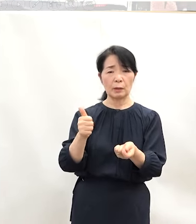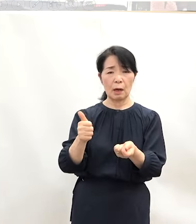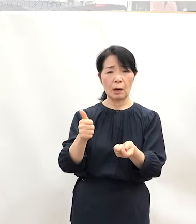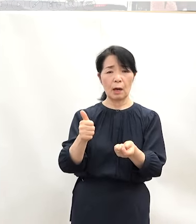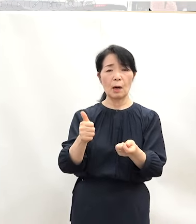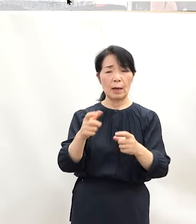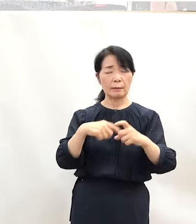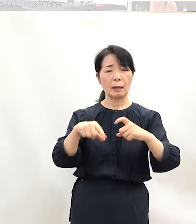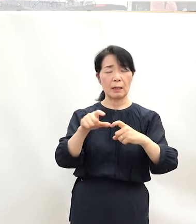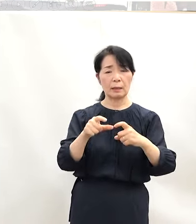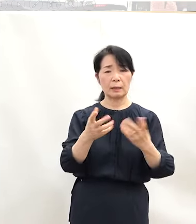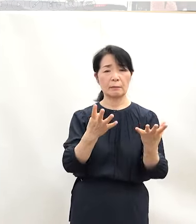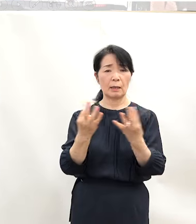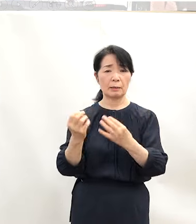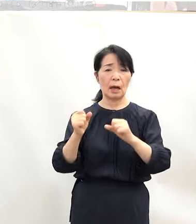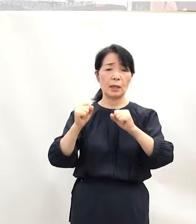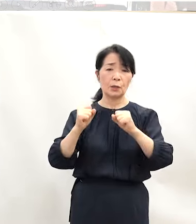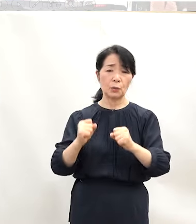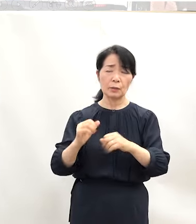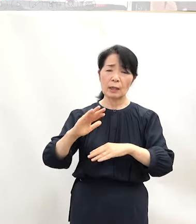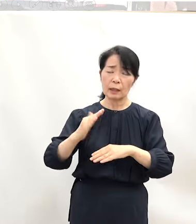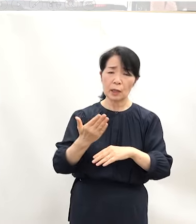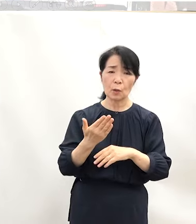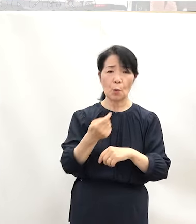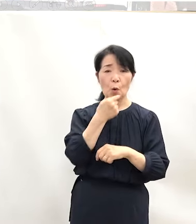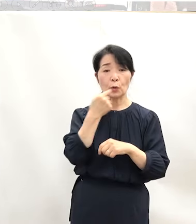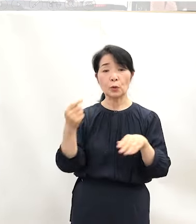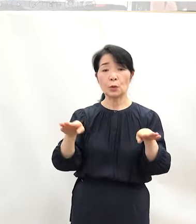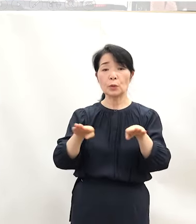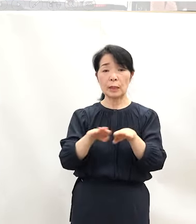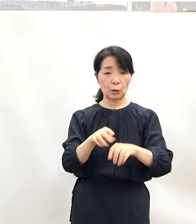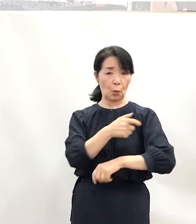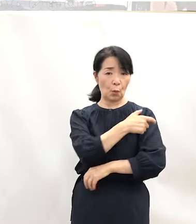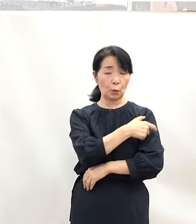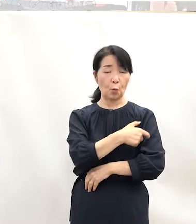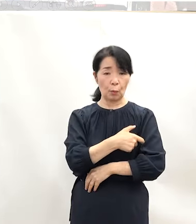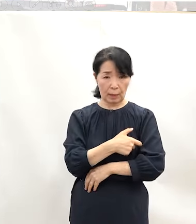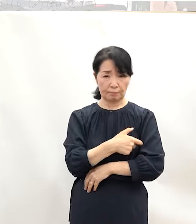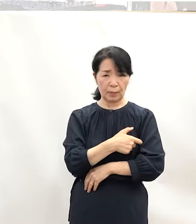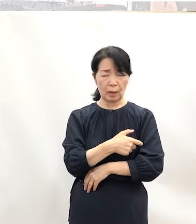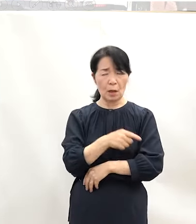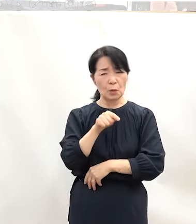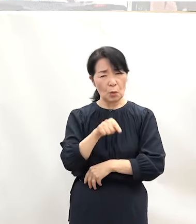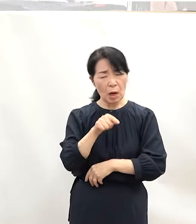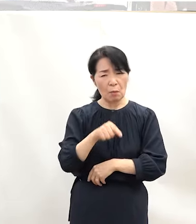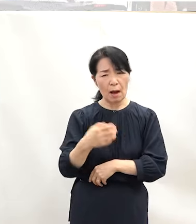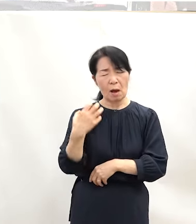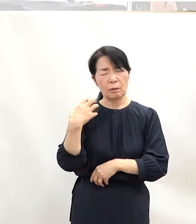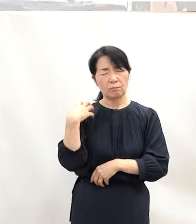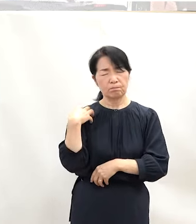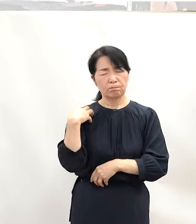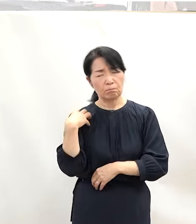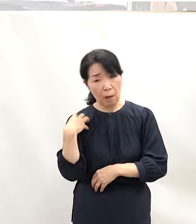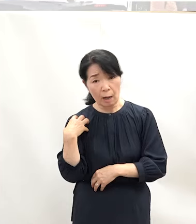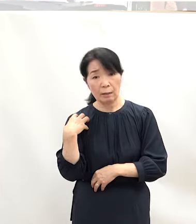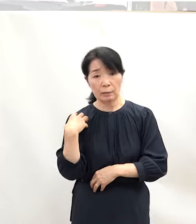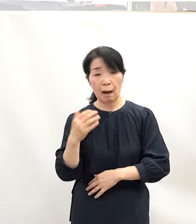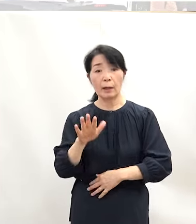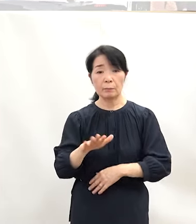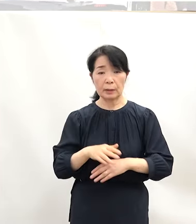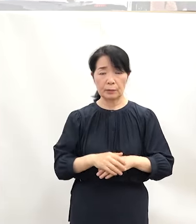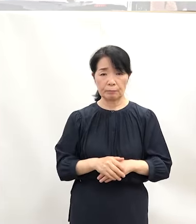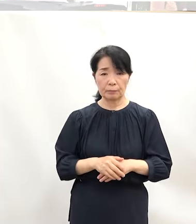しゃるわけですけども、やっぱりこの休日当番というのはですね、それなりにやっぱ負担が大きい。でさらに小児科のお医